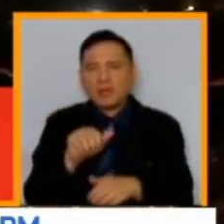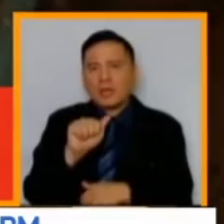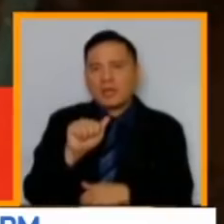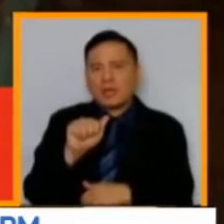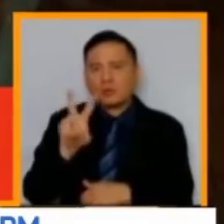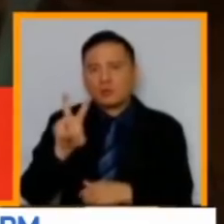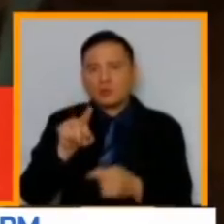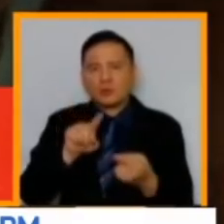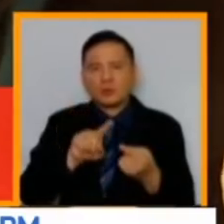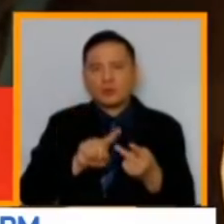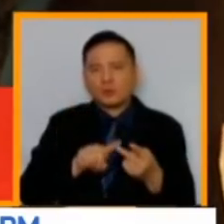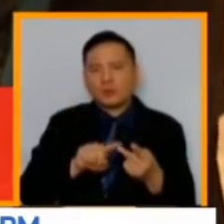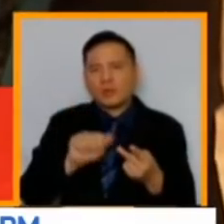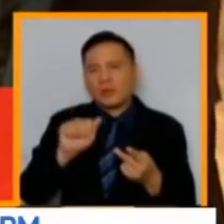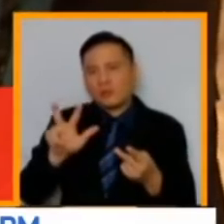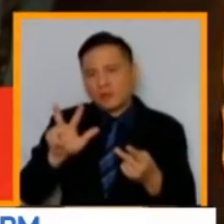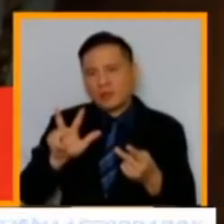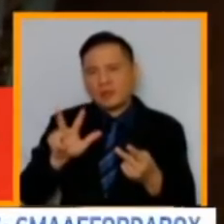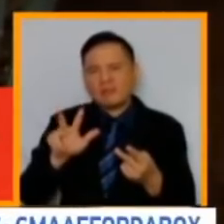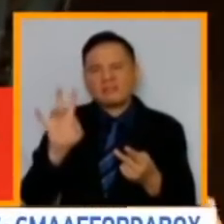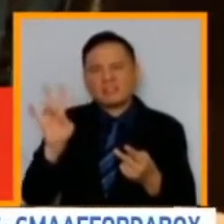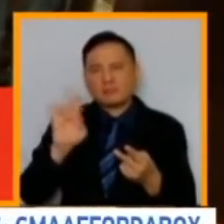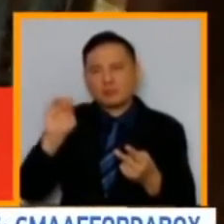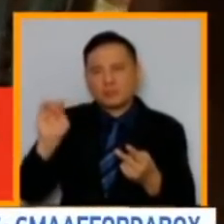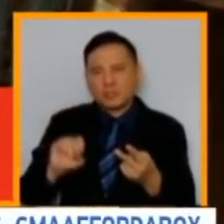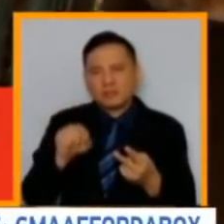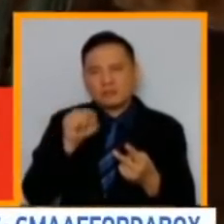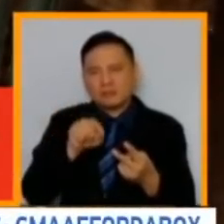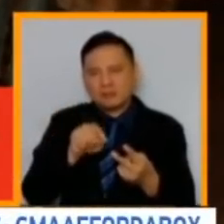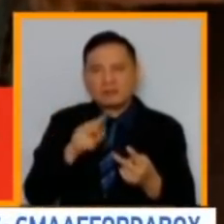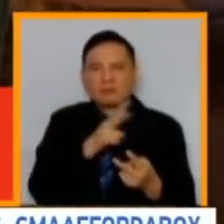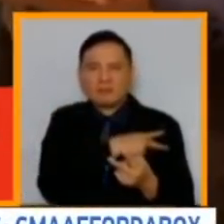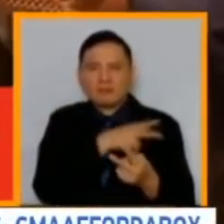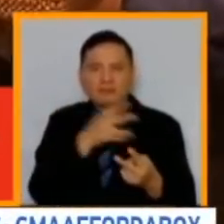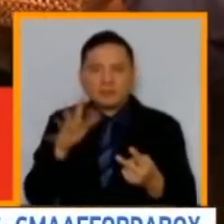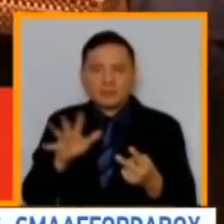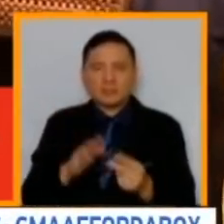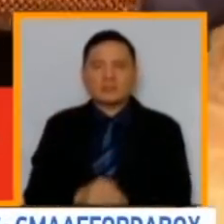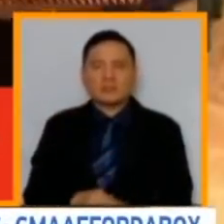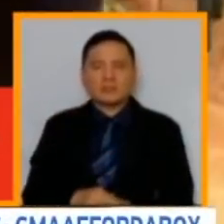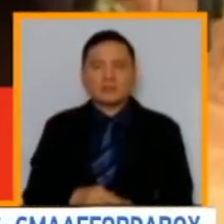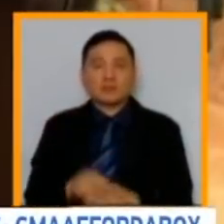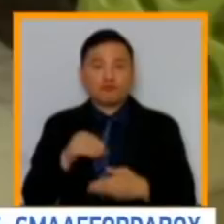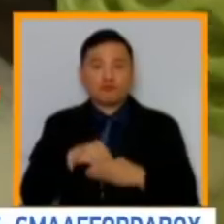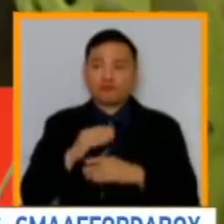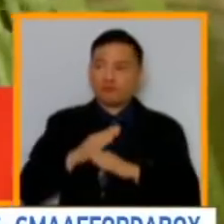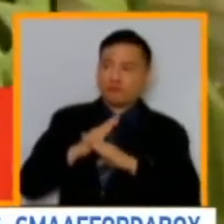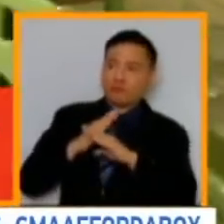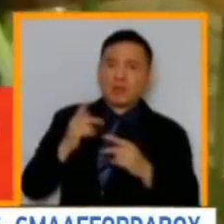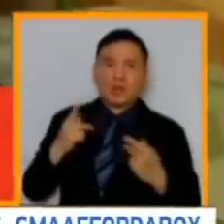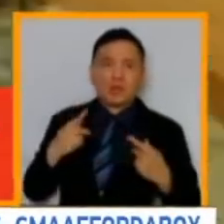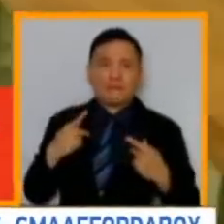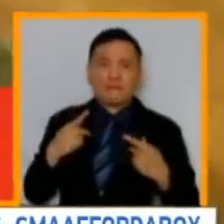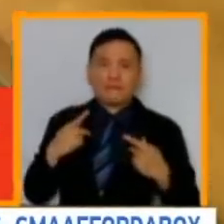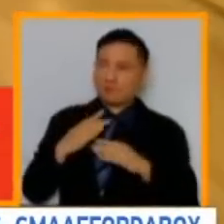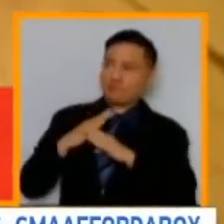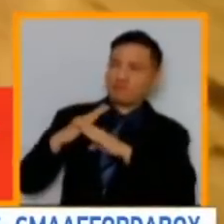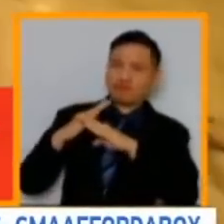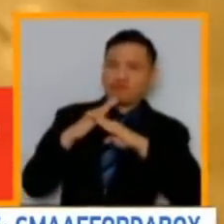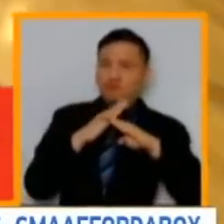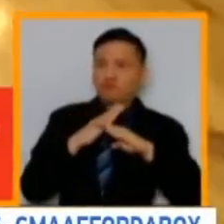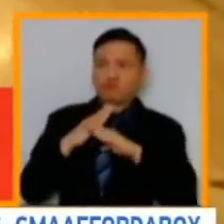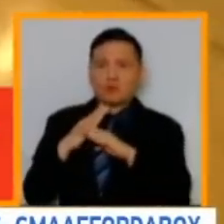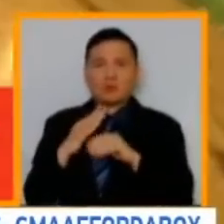So, mataas ang immunity, protection. Ibig sabihin, kung